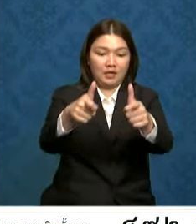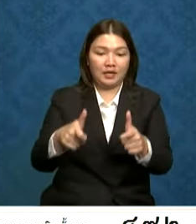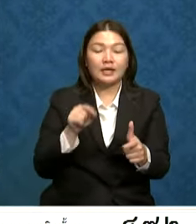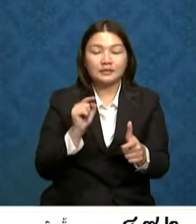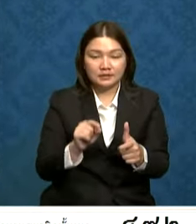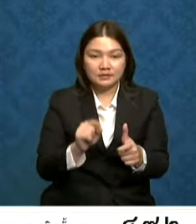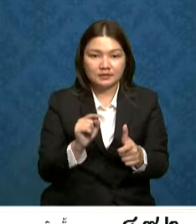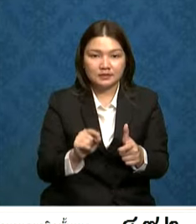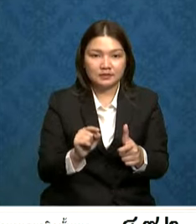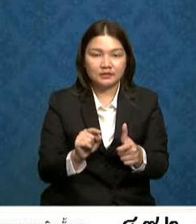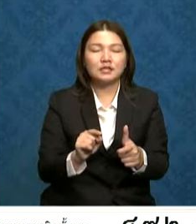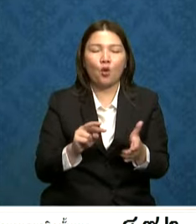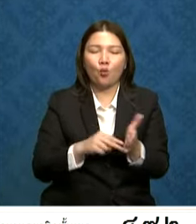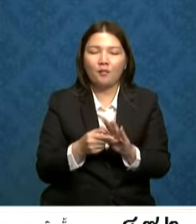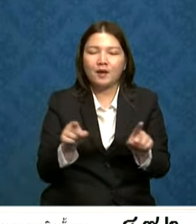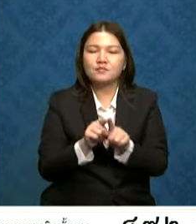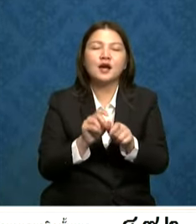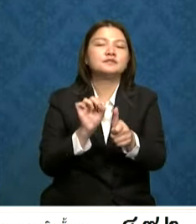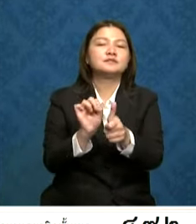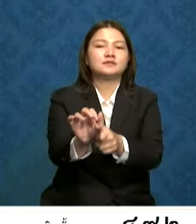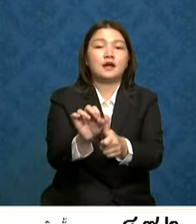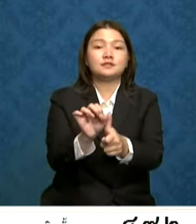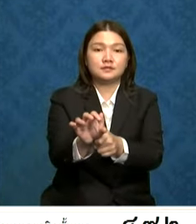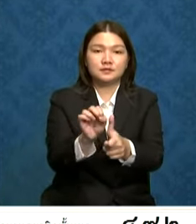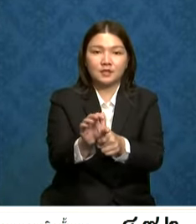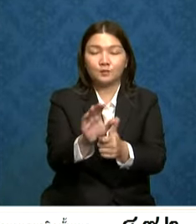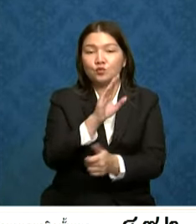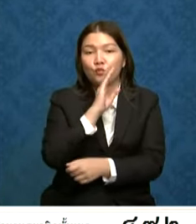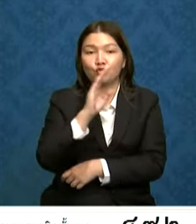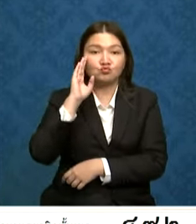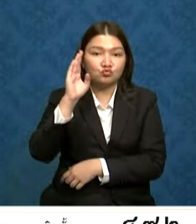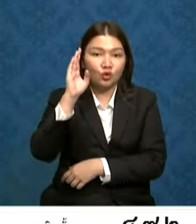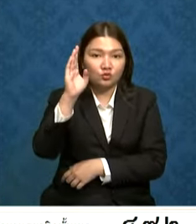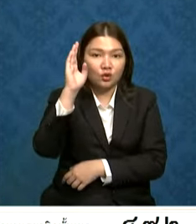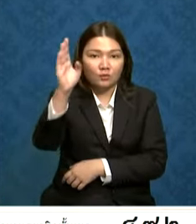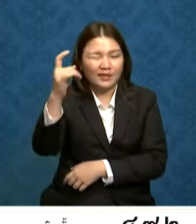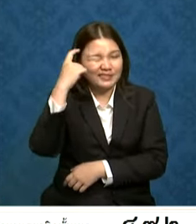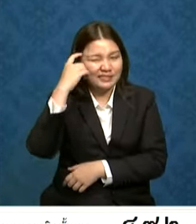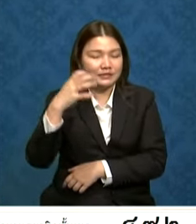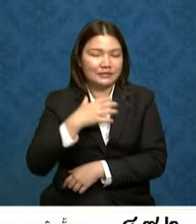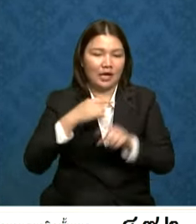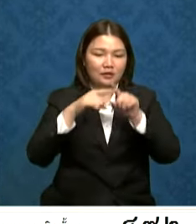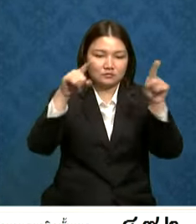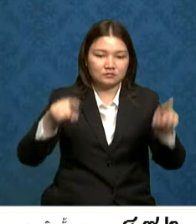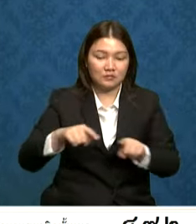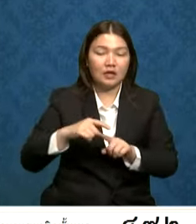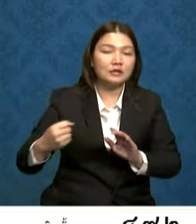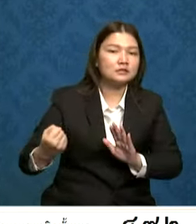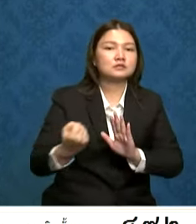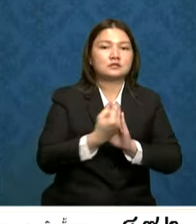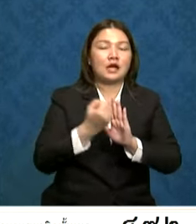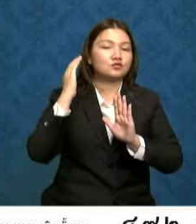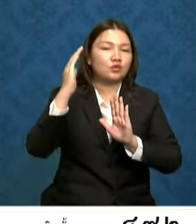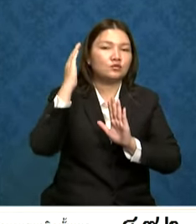เสนอแนะแนวทางหากจะมีการพิจารณาหรือมีการตราพระราชบัญญัตินิรโทษกรรมใน